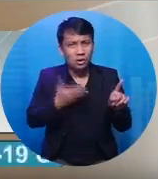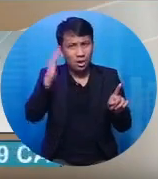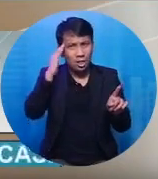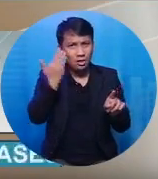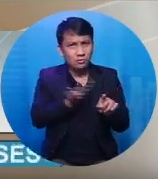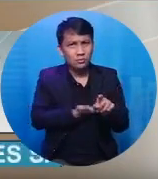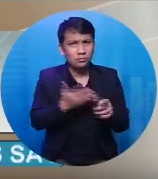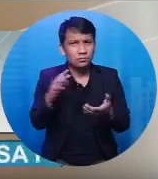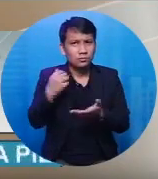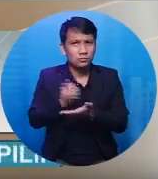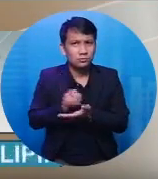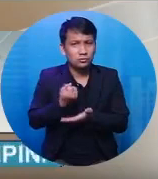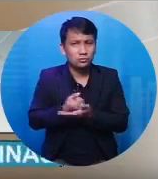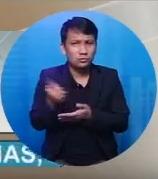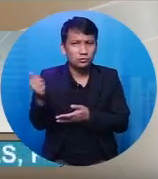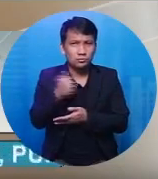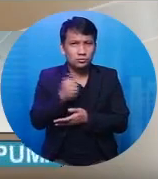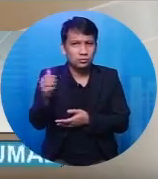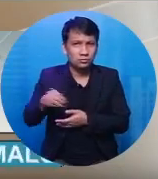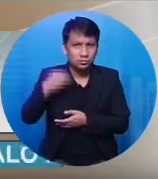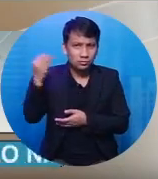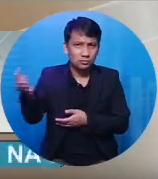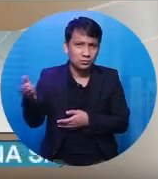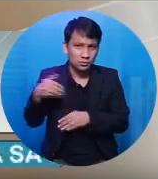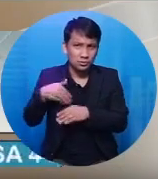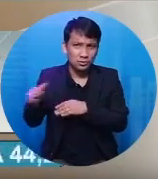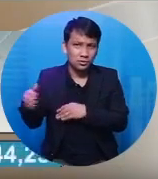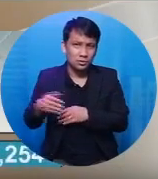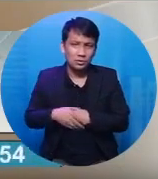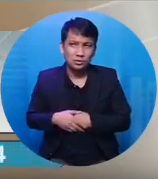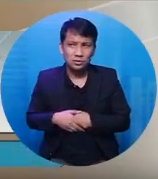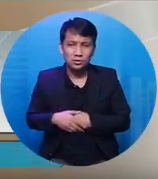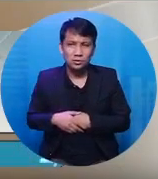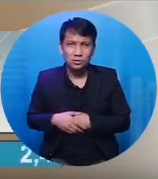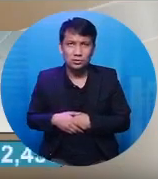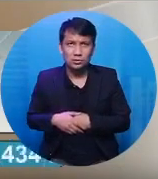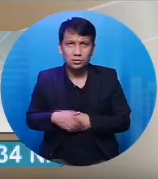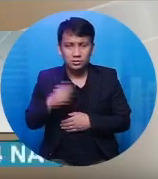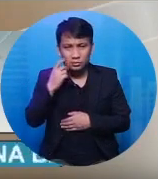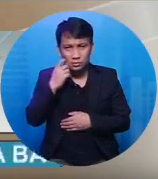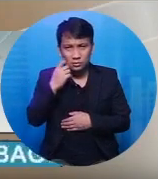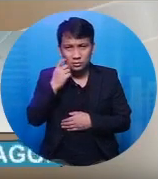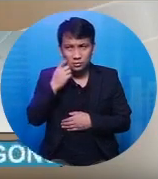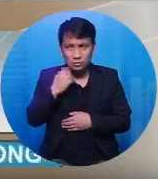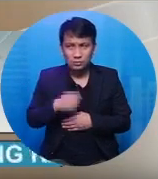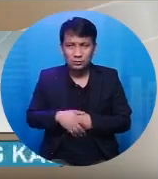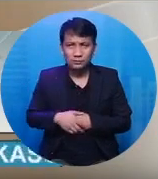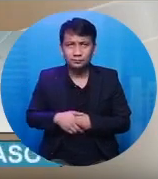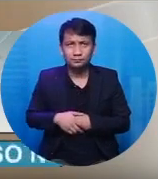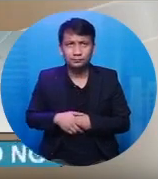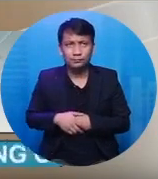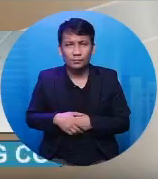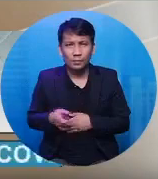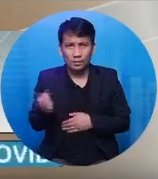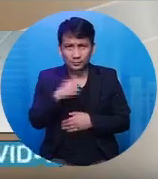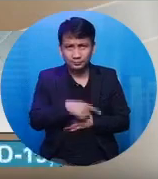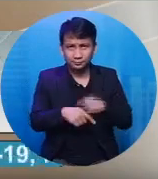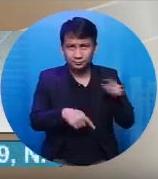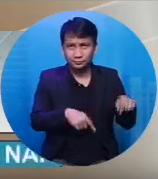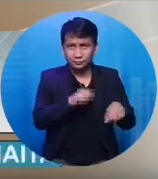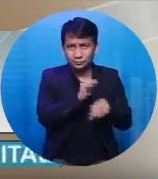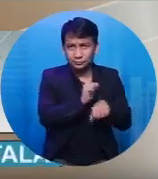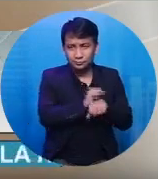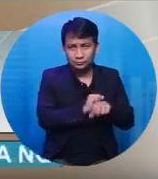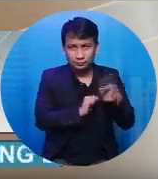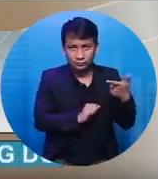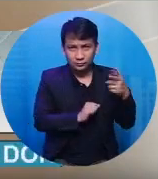buong sweldo ko, pati mga allowance ko, binibigay ko talaga sa kanya, eh. Sa kanila, eh. Teka muna. May trabaho ba itong girlfriend